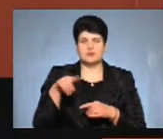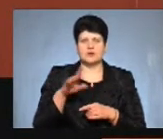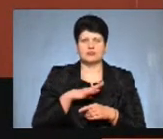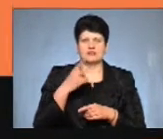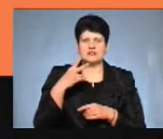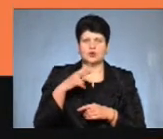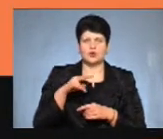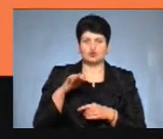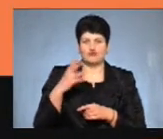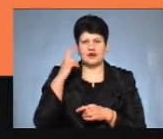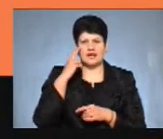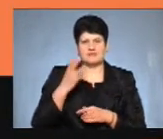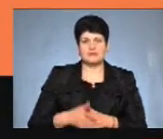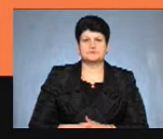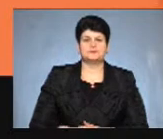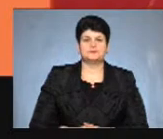Києві.